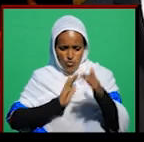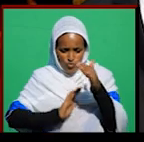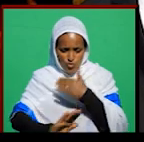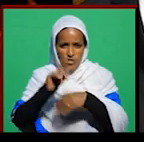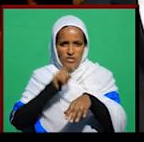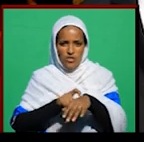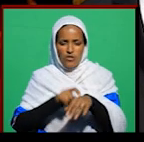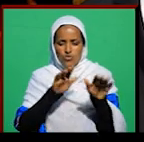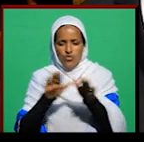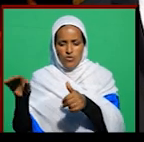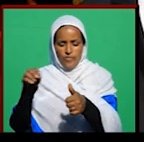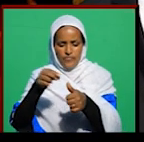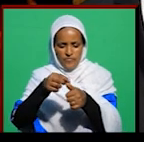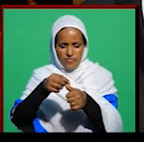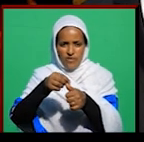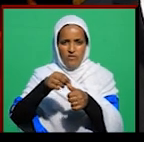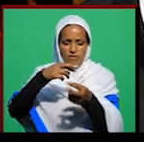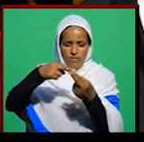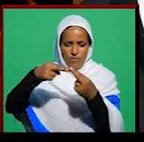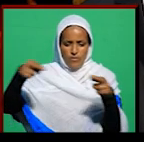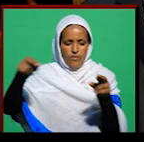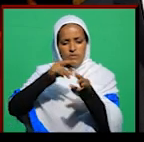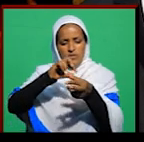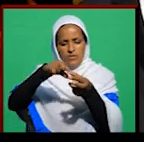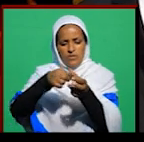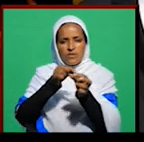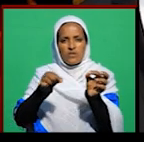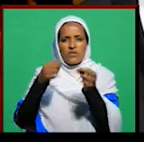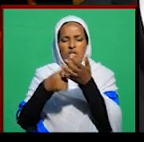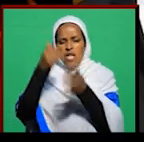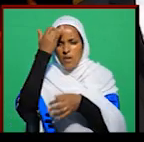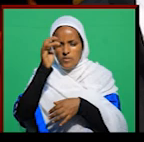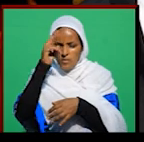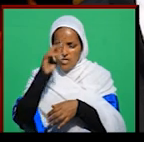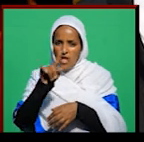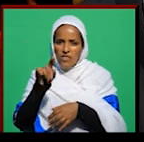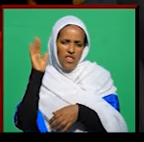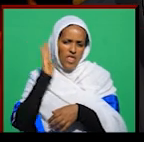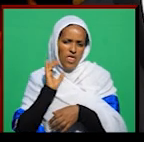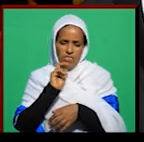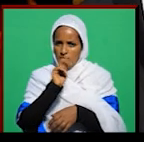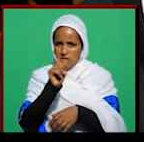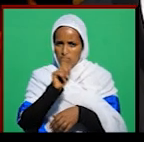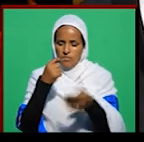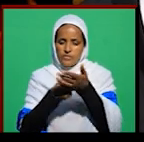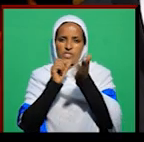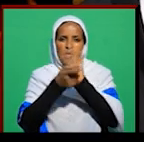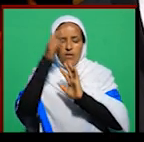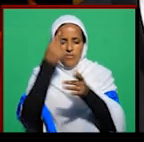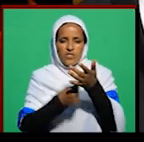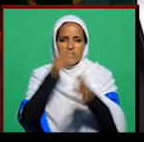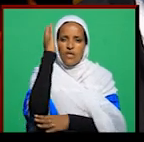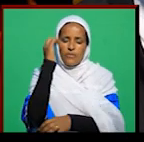ሲወልዱ ልጆቻቸውን አውራ ጣታቸው ላይ ቀይ ሐር ፈት ሊያስሩላቸው ነበር? ለምንድን ነው? ለጌጥ ነው ወይ? አይደለም። ያ ምሳሌ